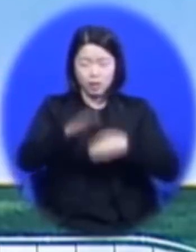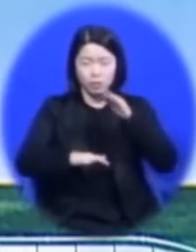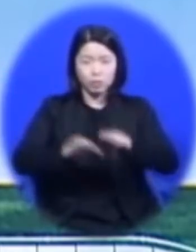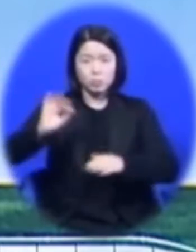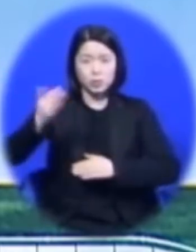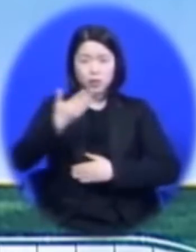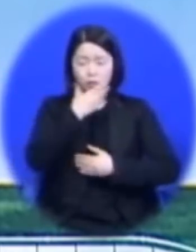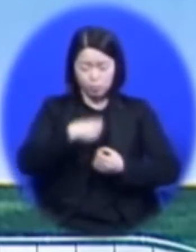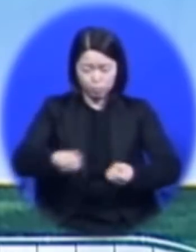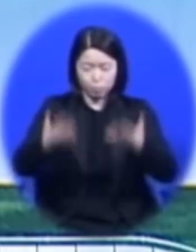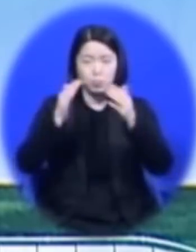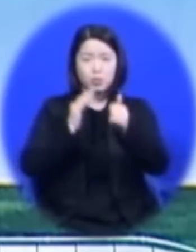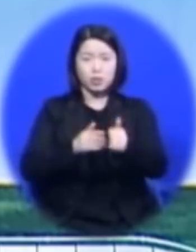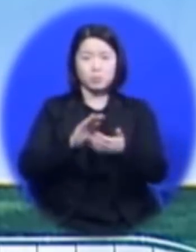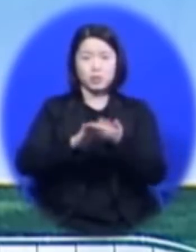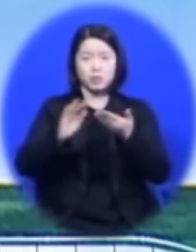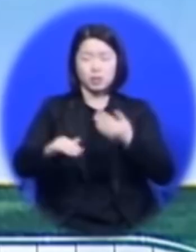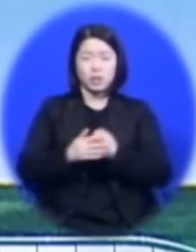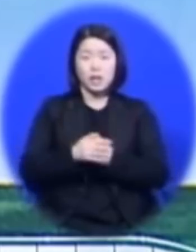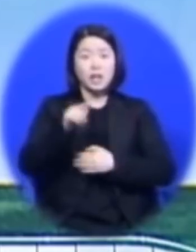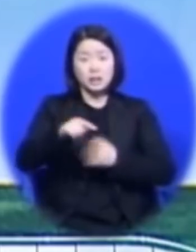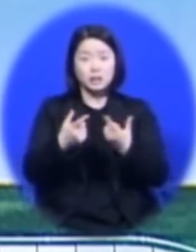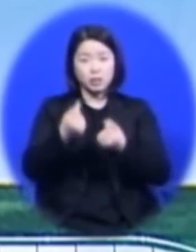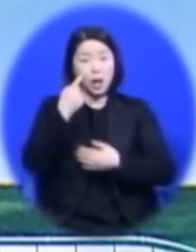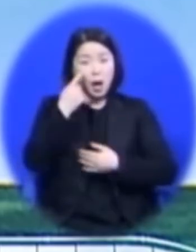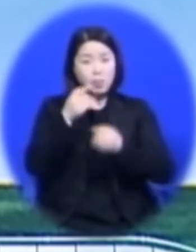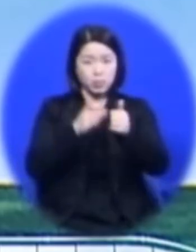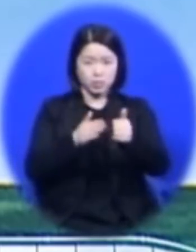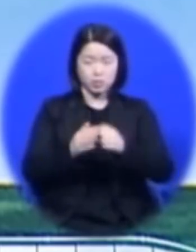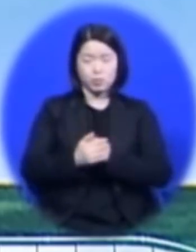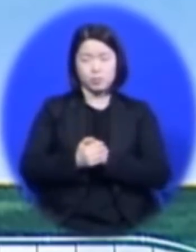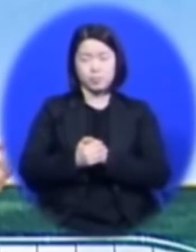축복합니다 그렇게 해보세요